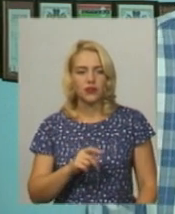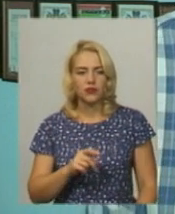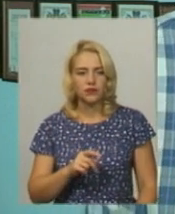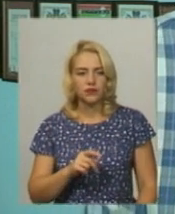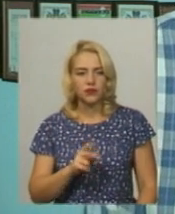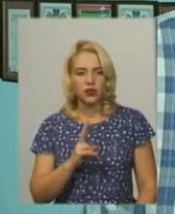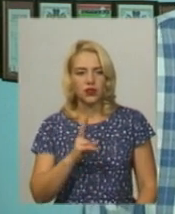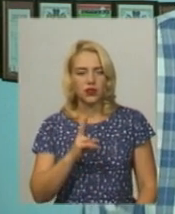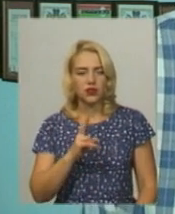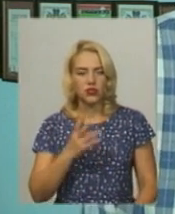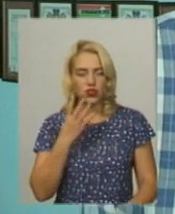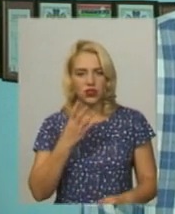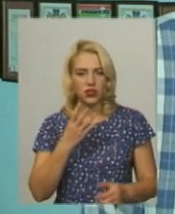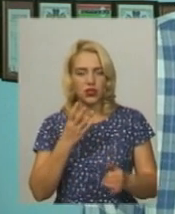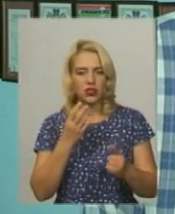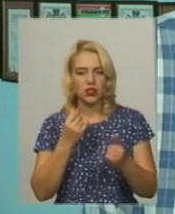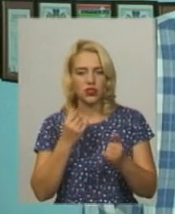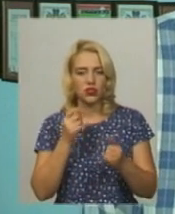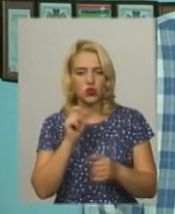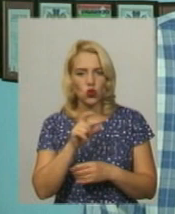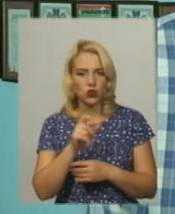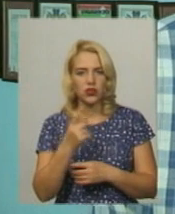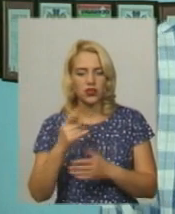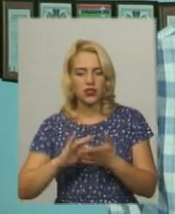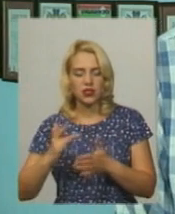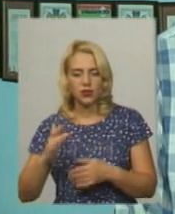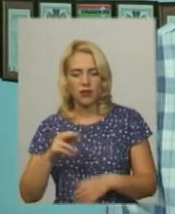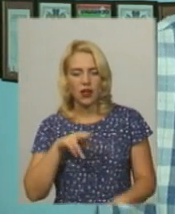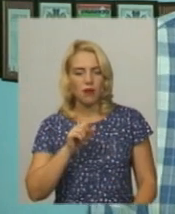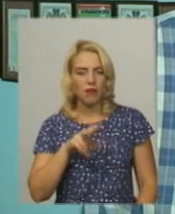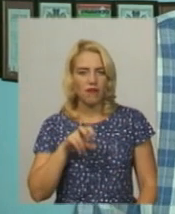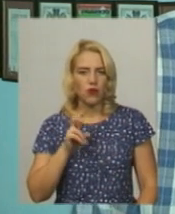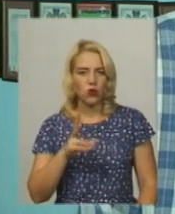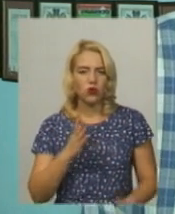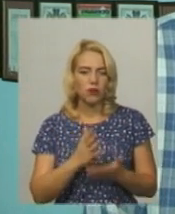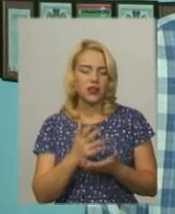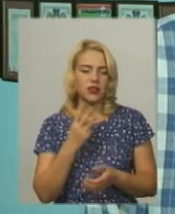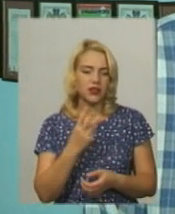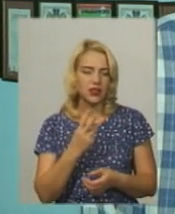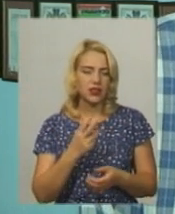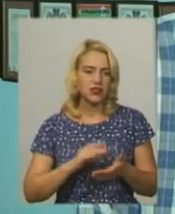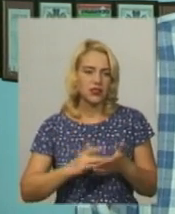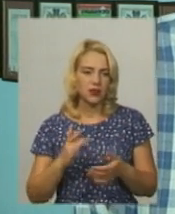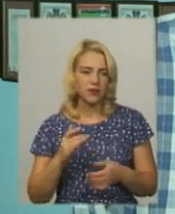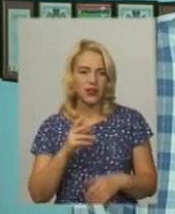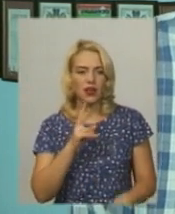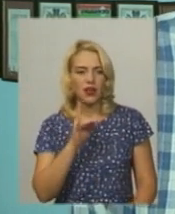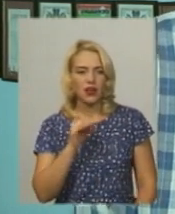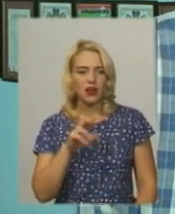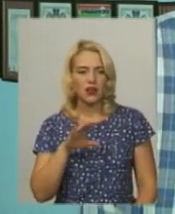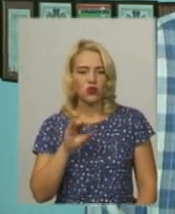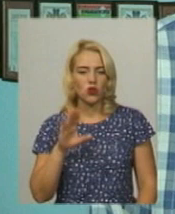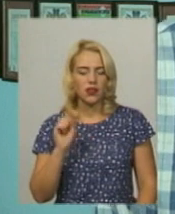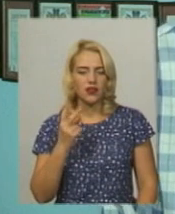якого 4 золоті і срібна медаль. Денис Баблюк має 3 золоті медалі і Красота Давид 2 золоті